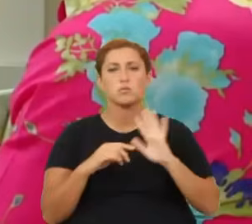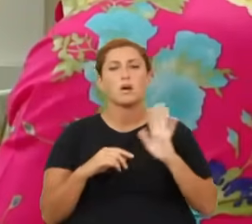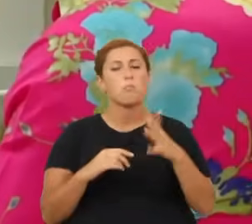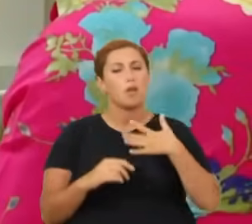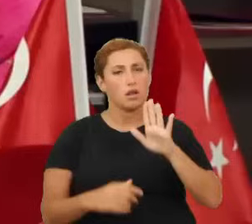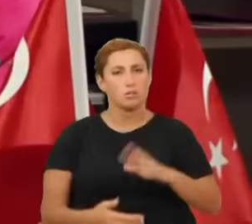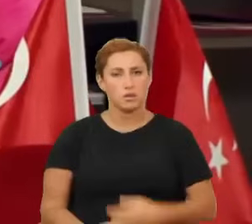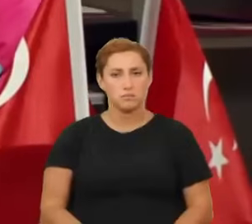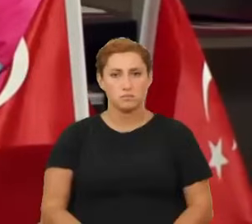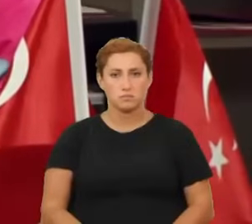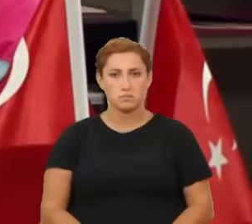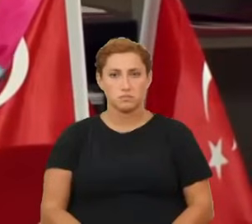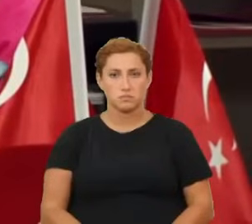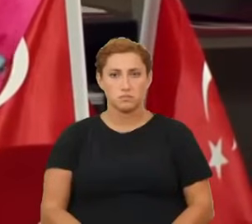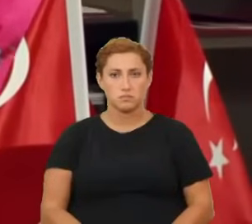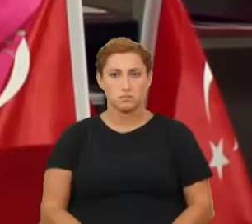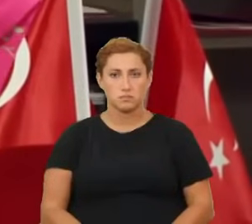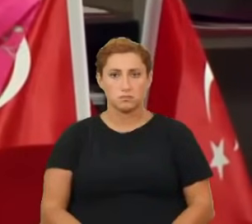etme.